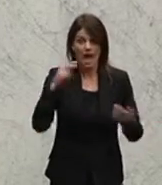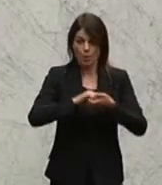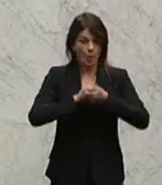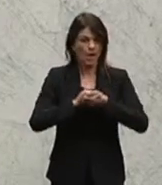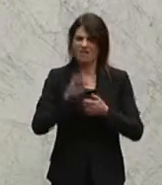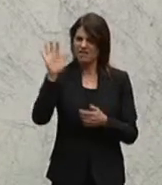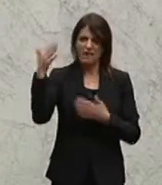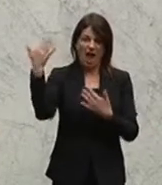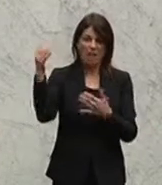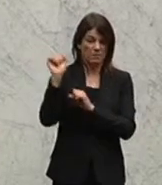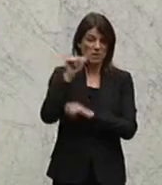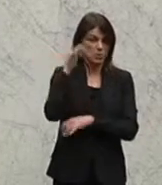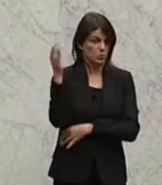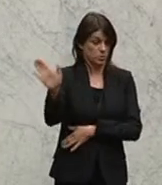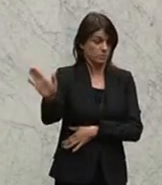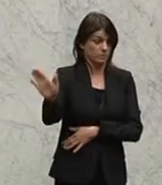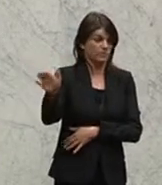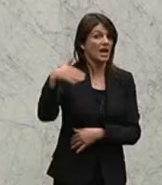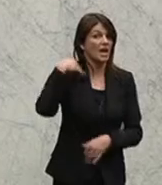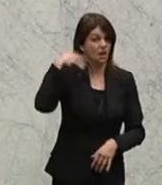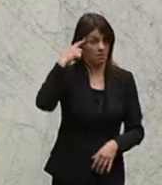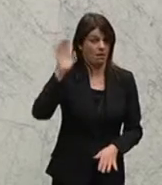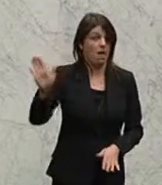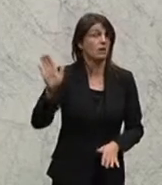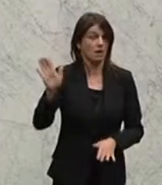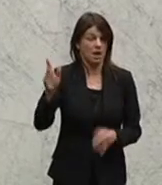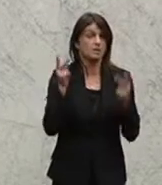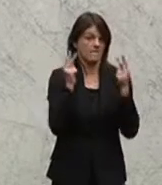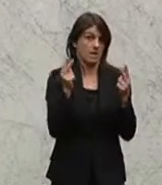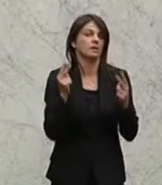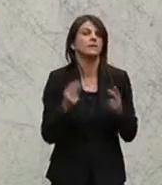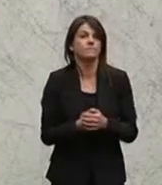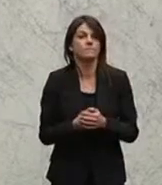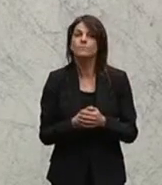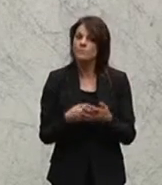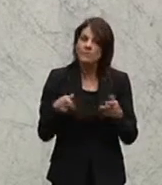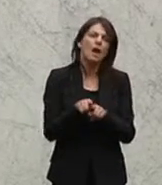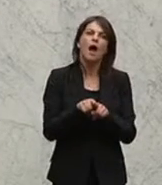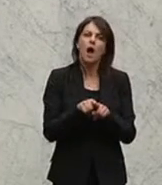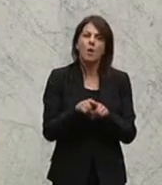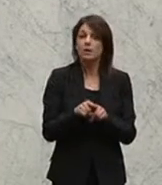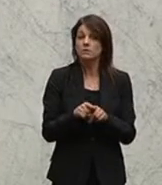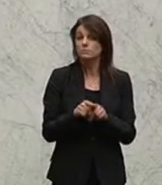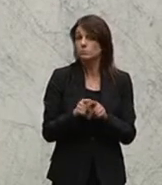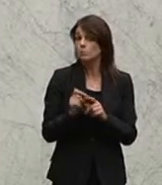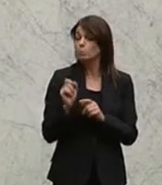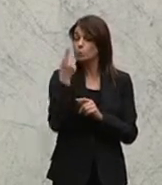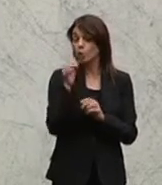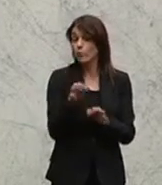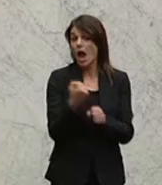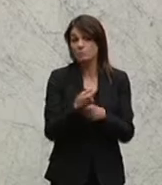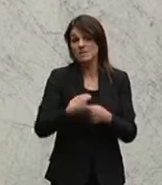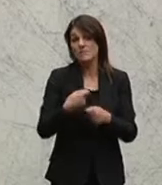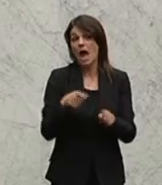deine Handbewegung ist nicht gut, weil ich denke, es ist ganz, ganz wesentlich, auch was ganz besonders am Arbeitsmarkt,